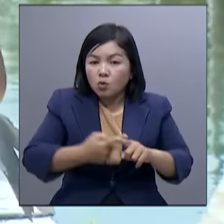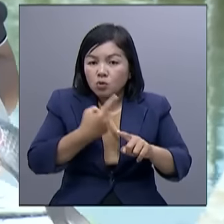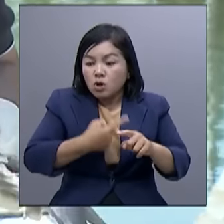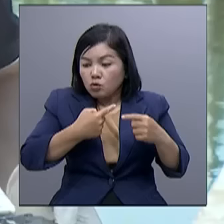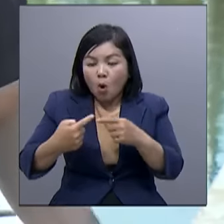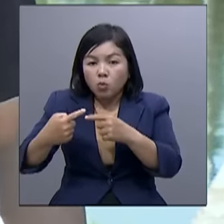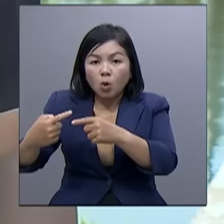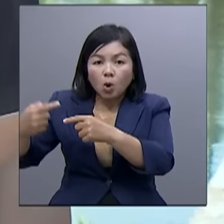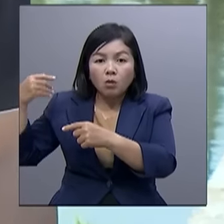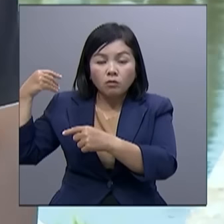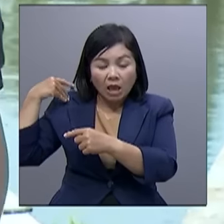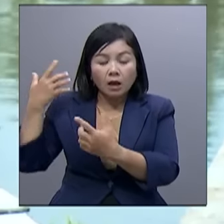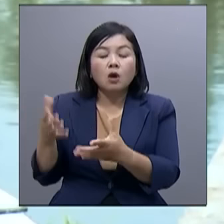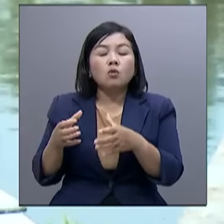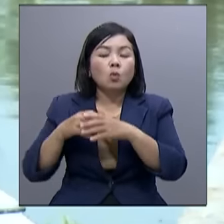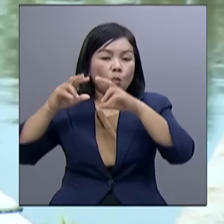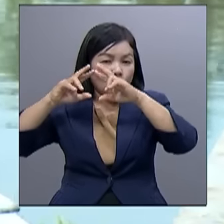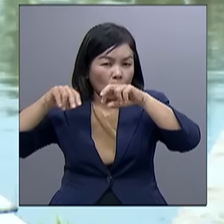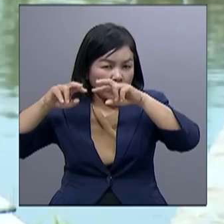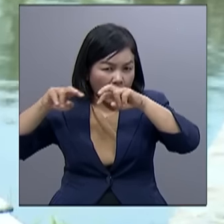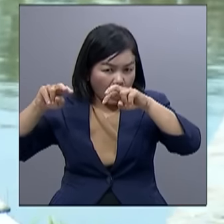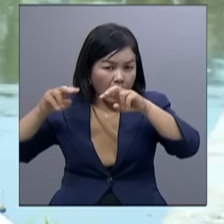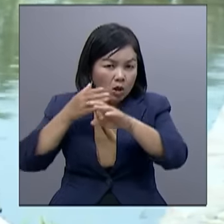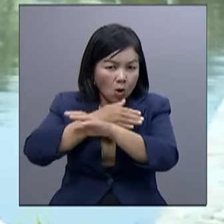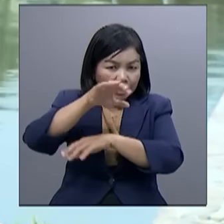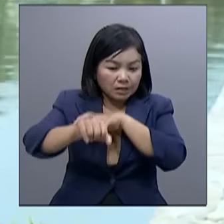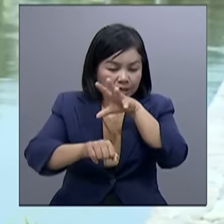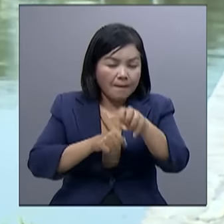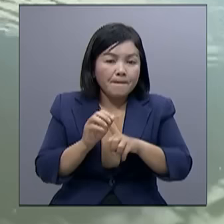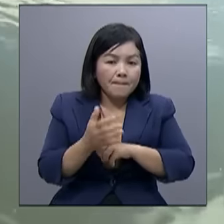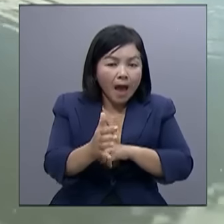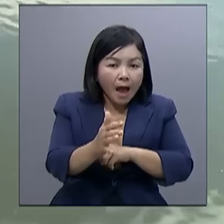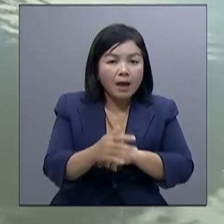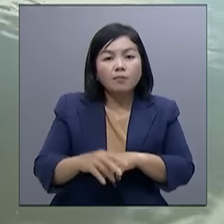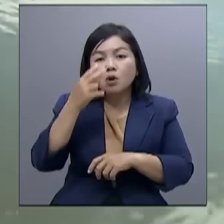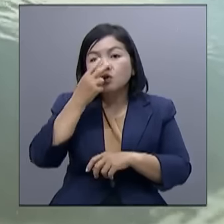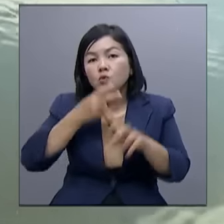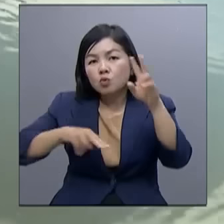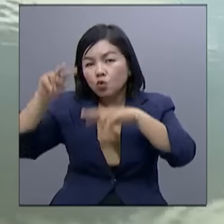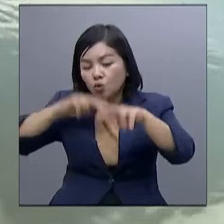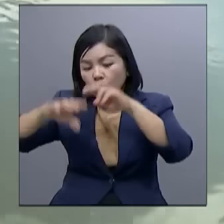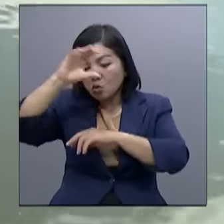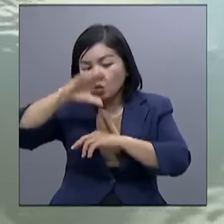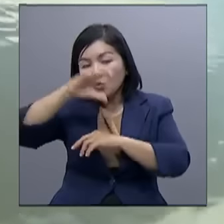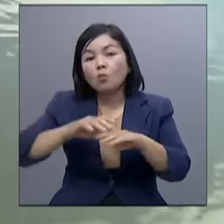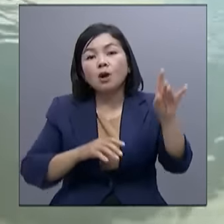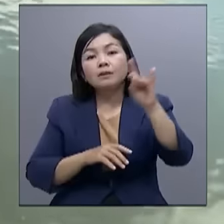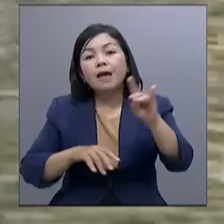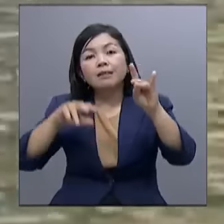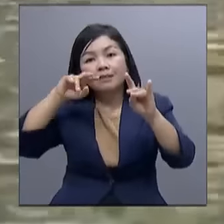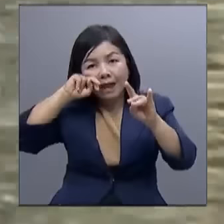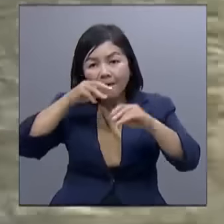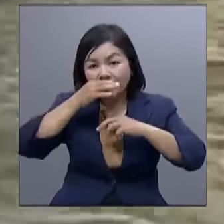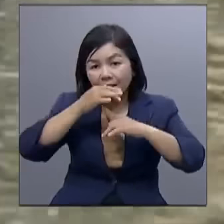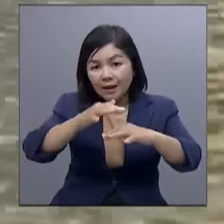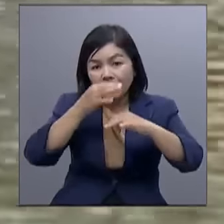นะครับทางด้านของทีมนักวิจัยนะครับก่อนที่จะมีการลงแขกนะครับก็ได้มีการสำรวจความหลากหลายของสัตว์น้ำนะครับในพื้นที่นะครับ